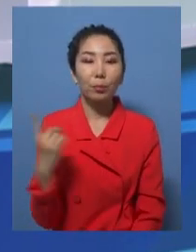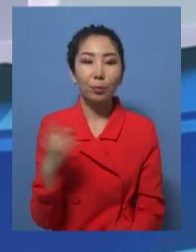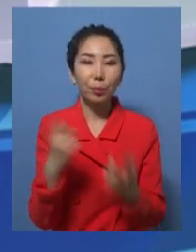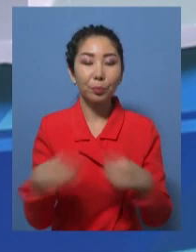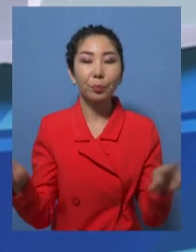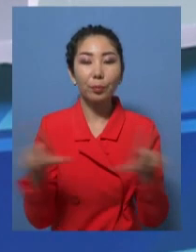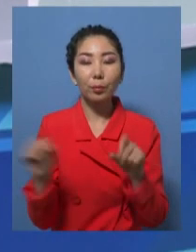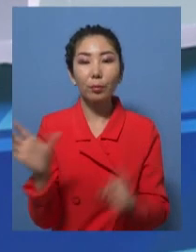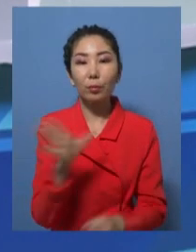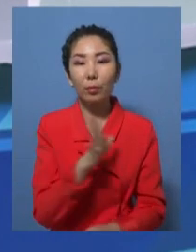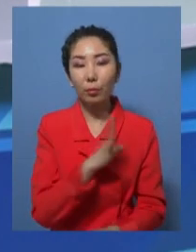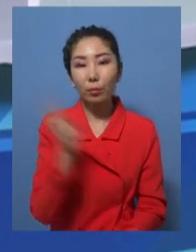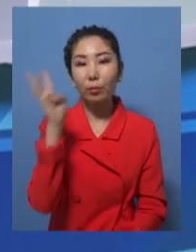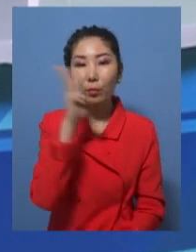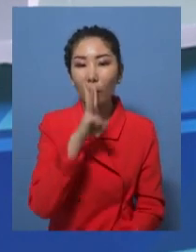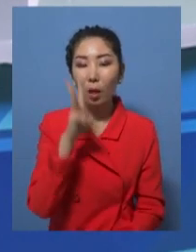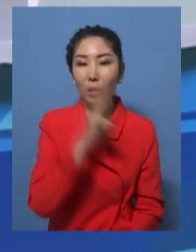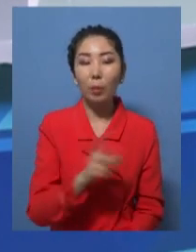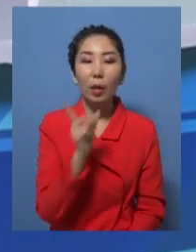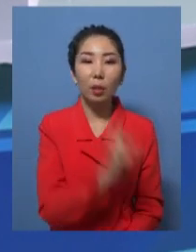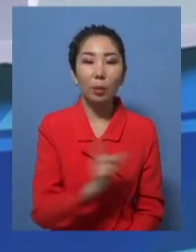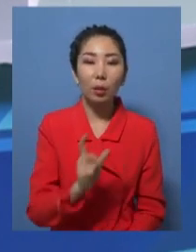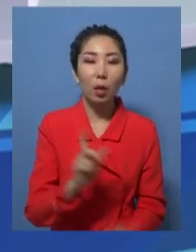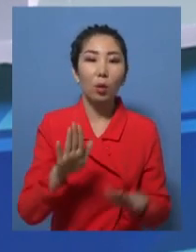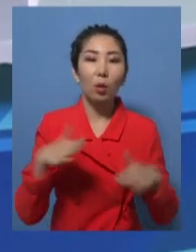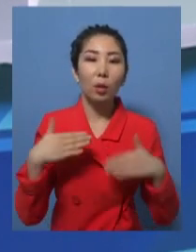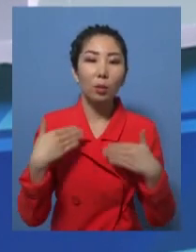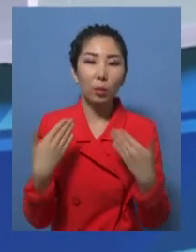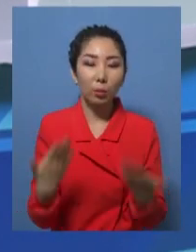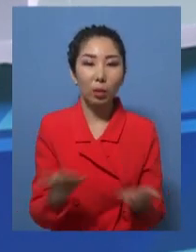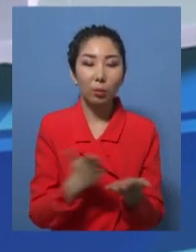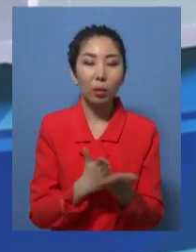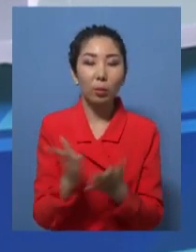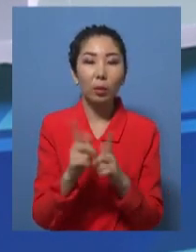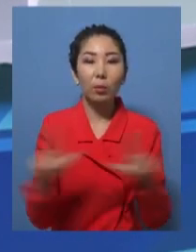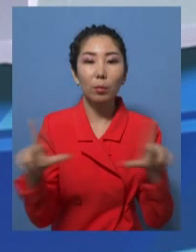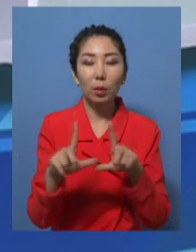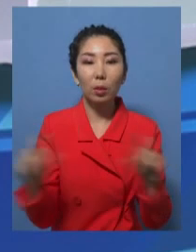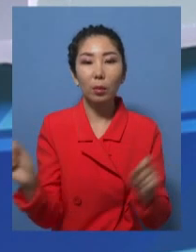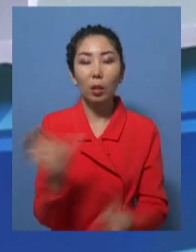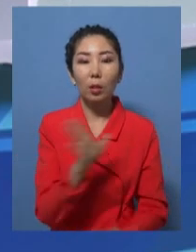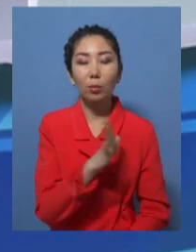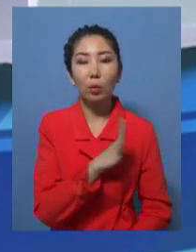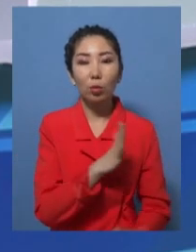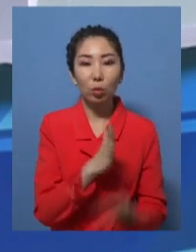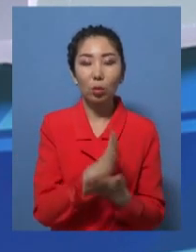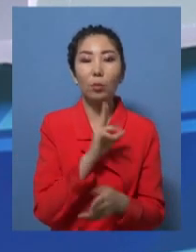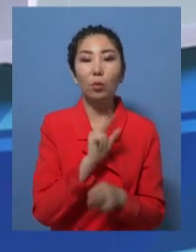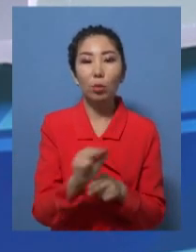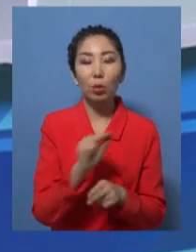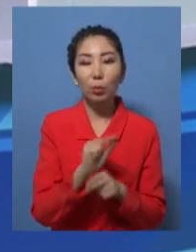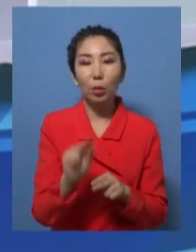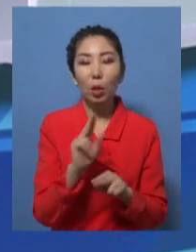жаңа еңбекақысын азаматтардың уақытында бермей отырған? Иә, сол бірақ мекеме. Енді түсіндіріп кетейін, бұл